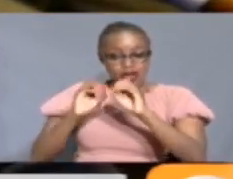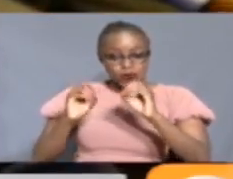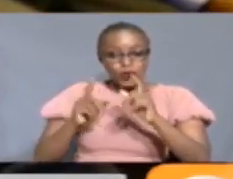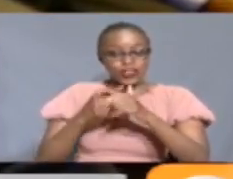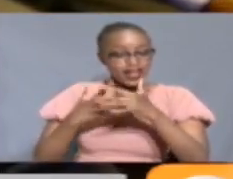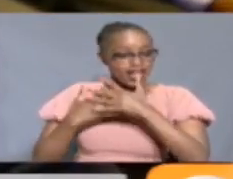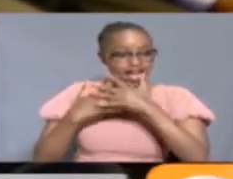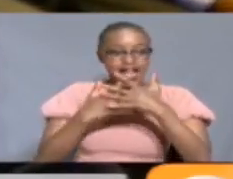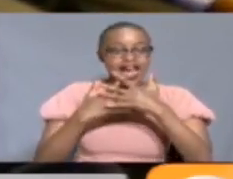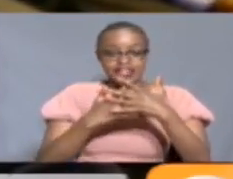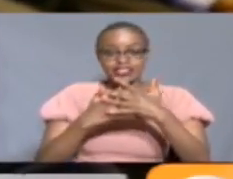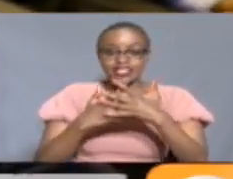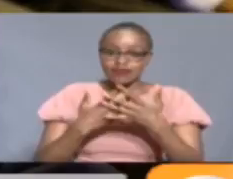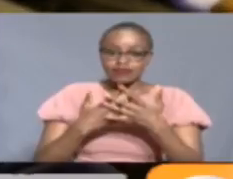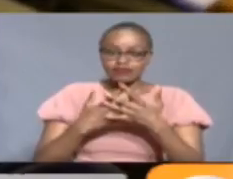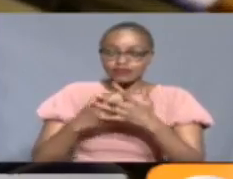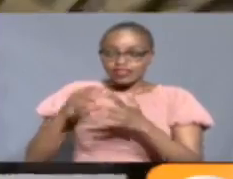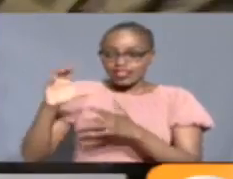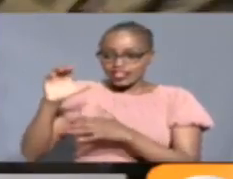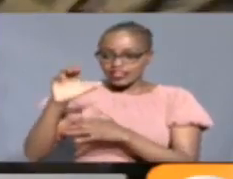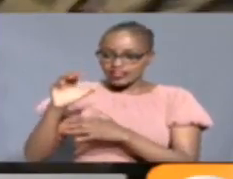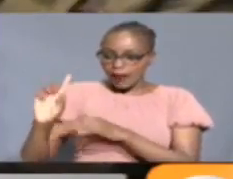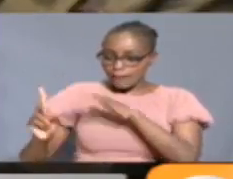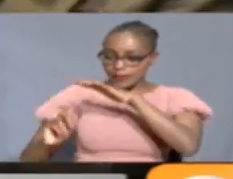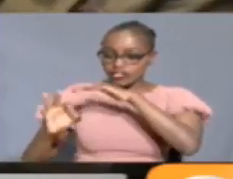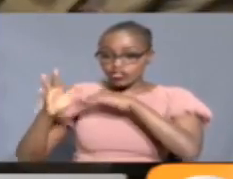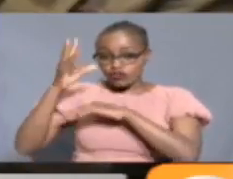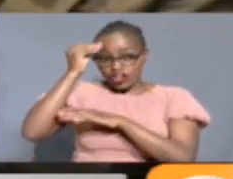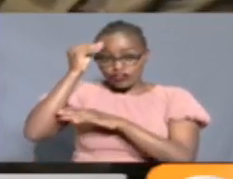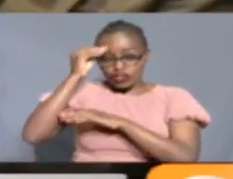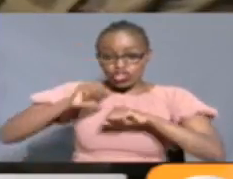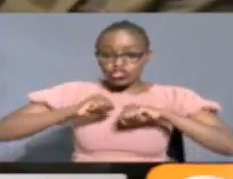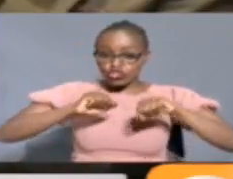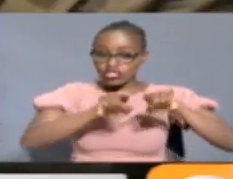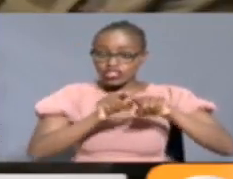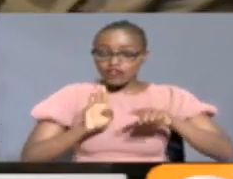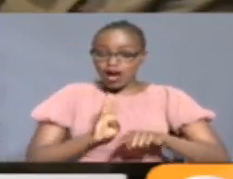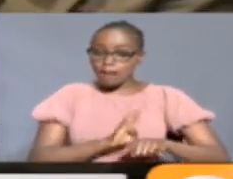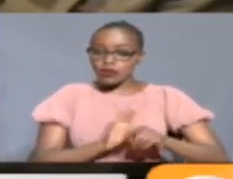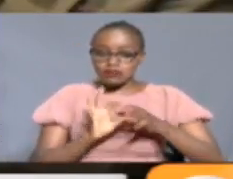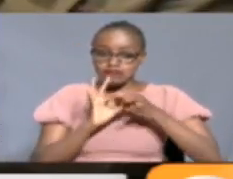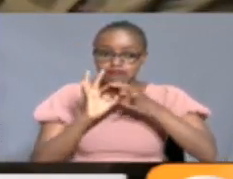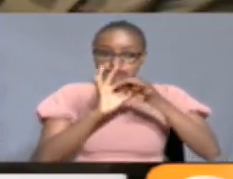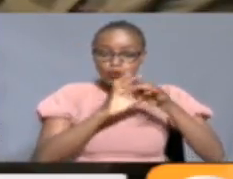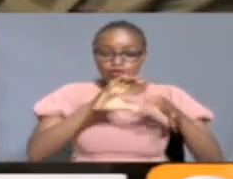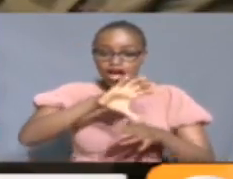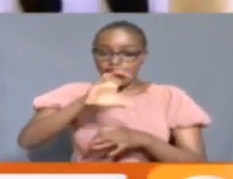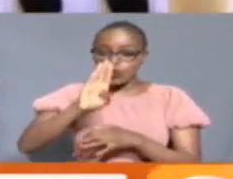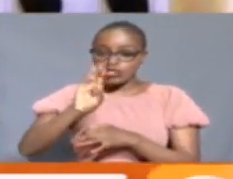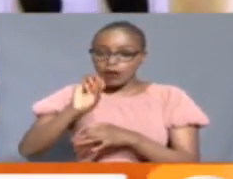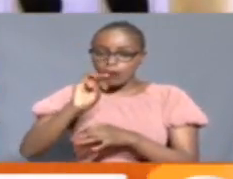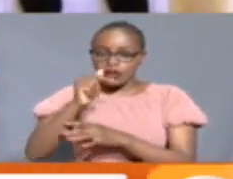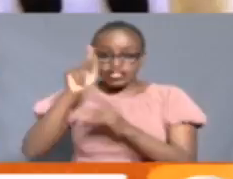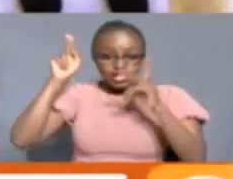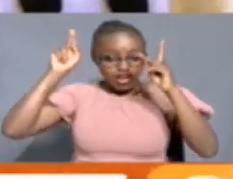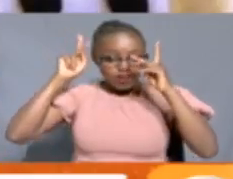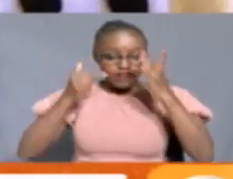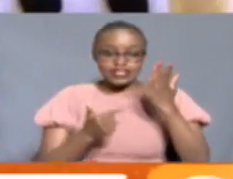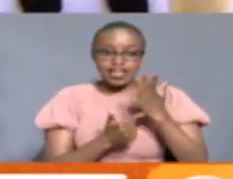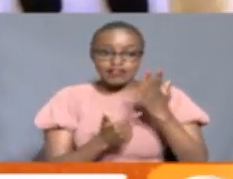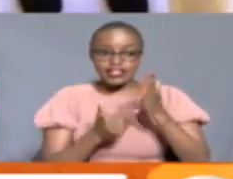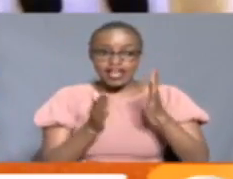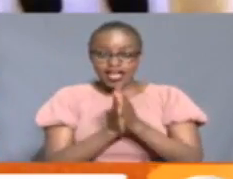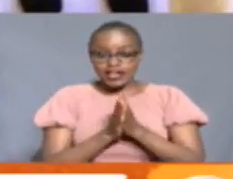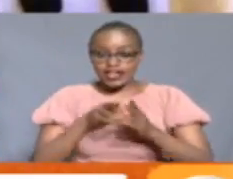mbaroni. Maafisa wa wizara ya elimu na wale wa bodi hiyo pia wanashirikiana na kaunti za Bomet, Kakamega, Taita Taveta